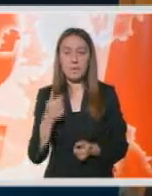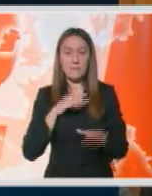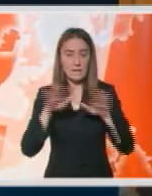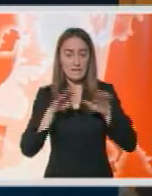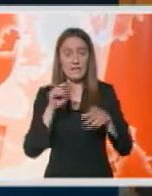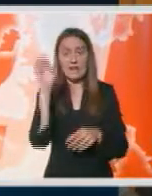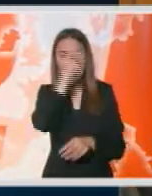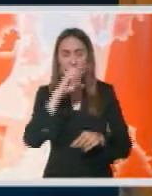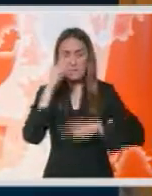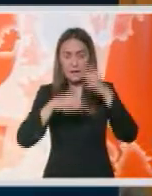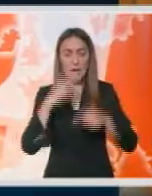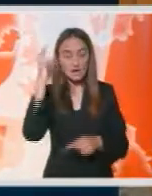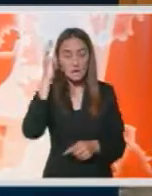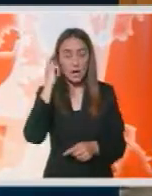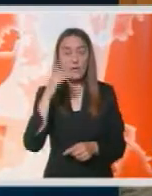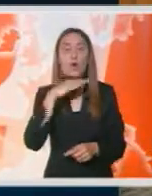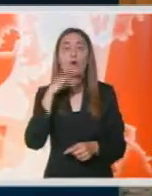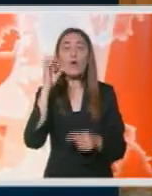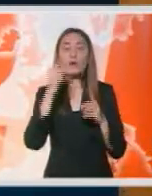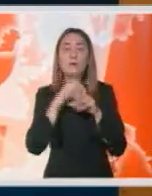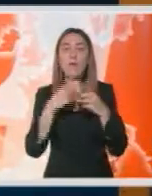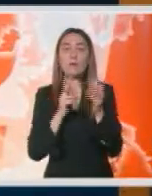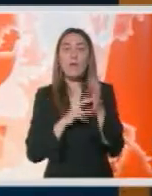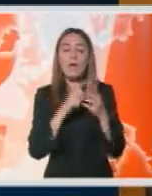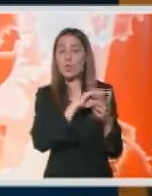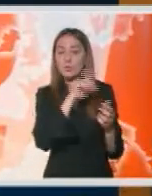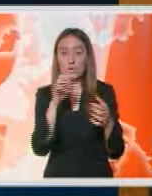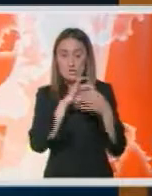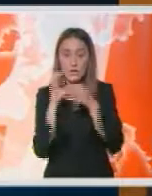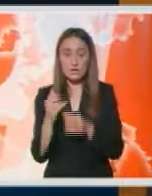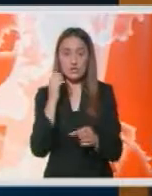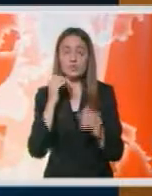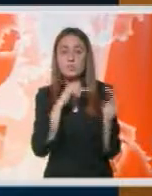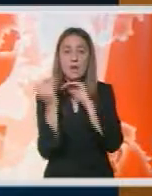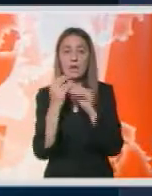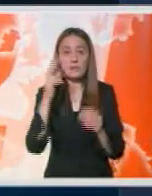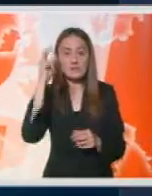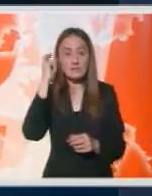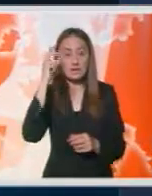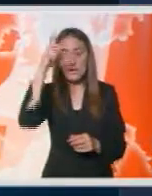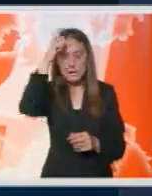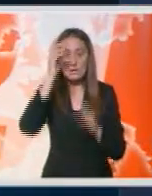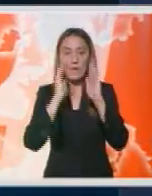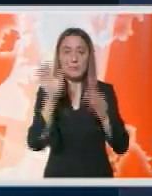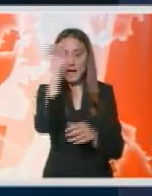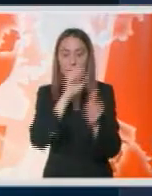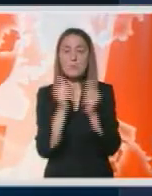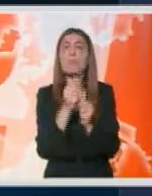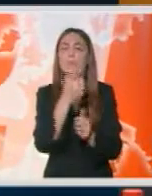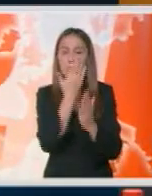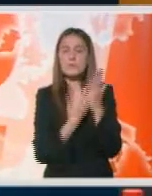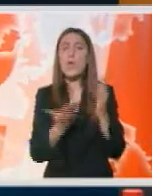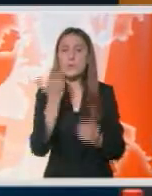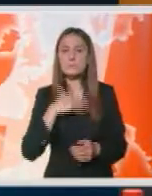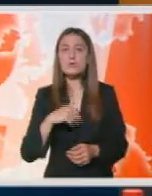Ministarka za evropske integracije Crne Gore Gordana Đurović dosadašnju saradnju Srbije i Crne Gore na putu ka Evropskoj uniji ocenila je kao uspešnu.